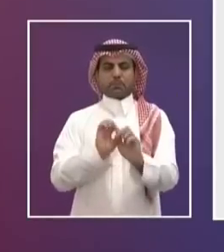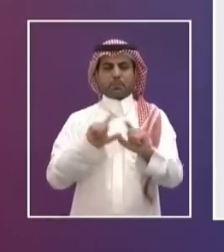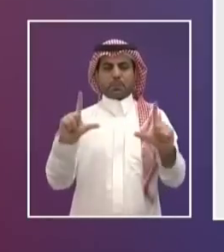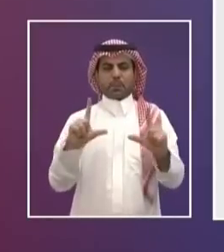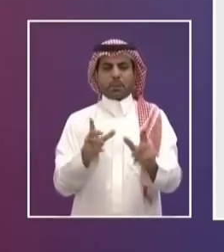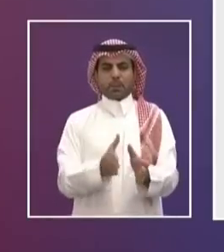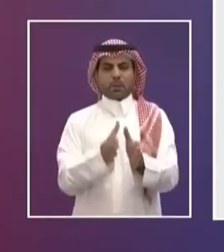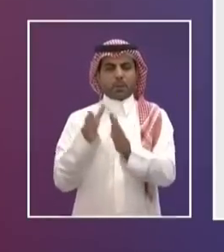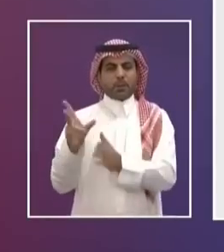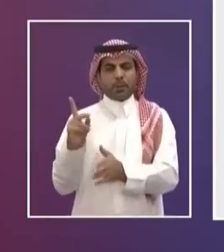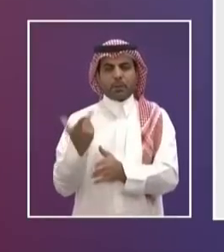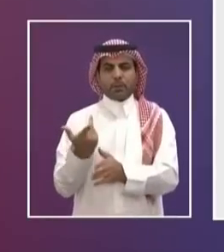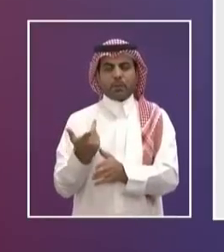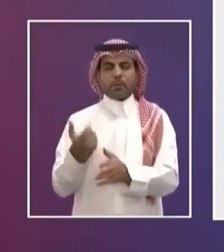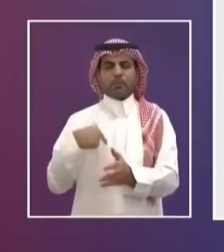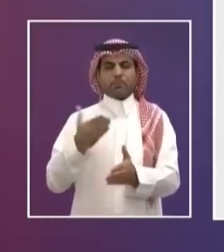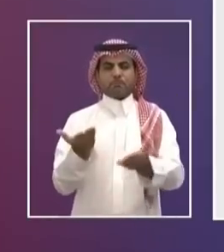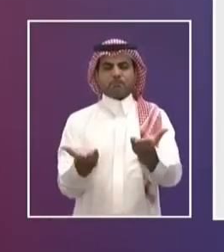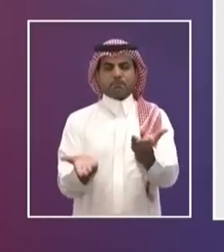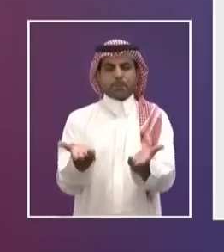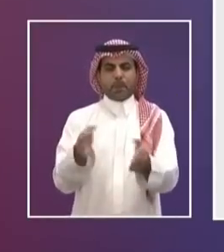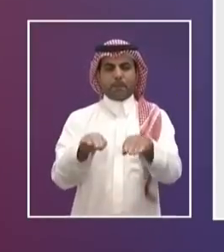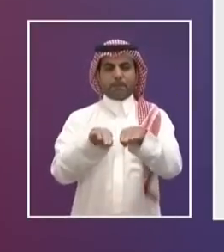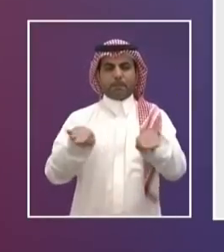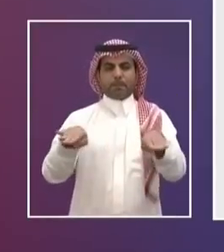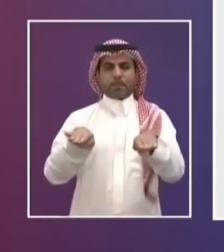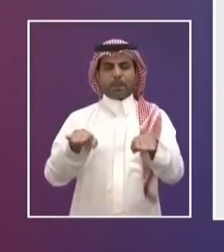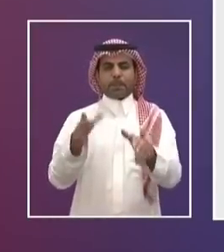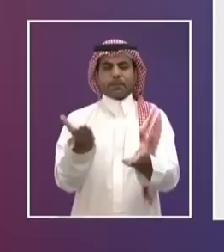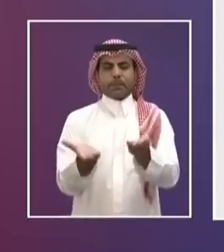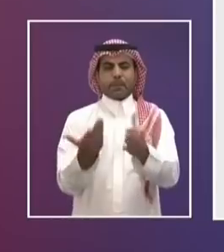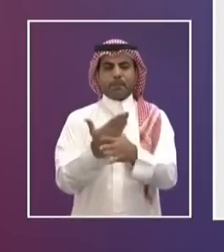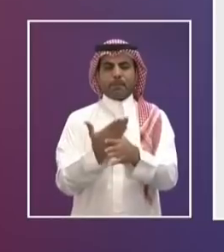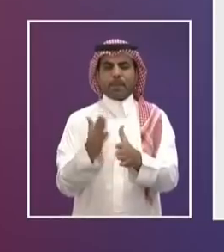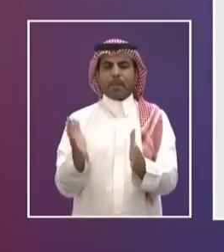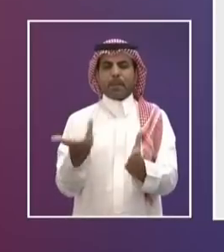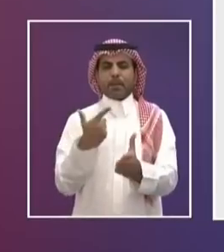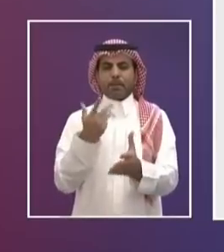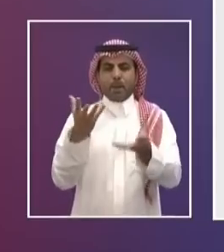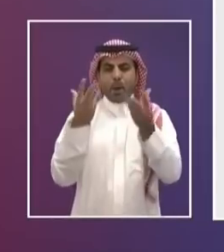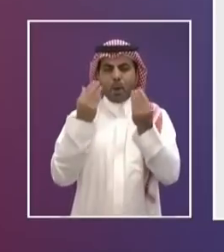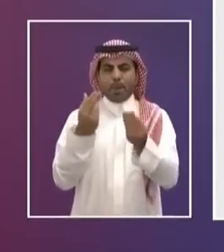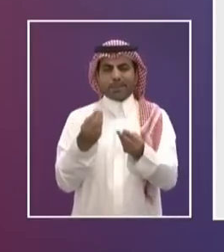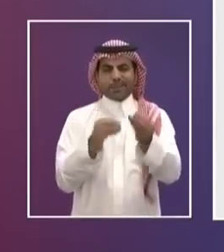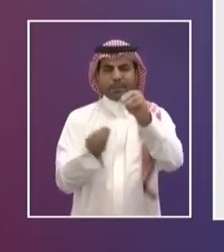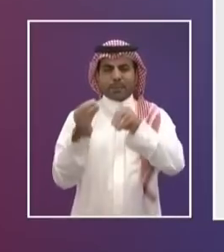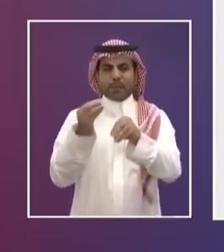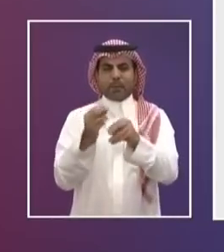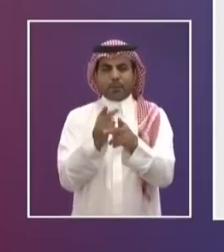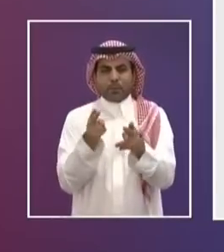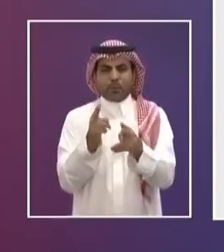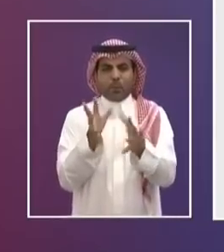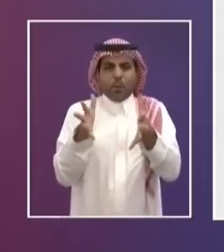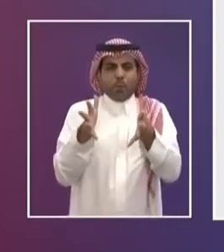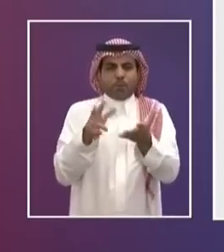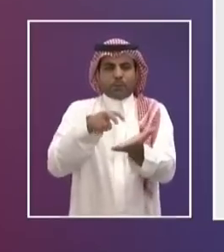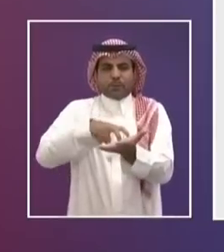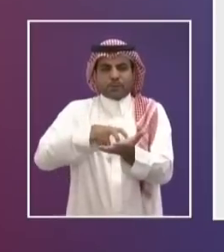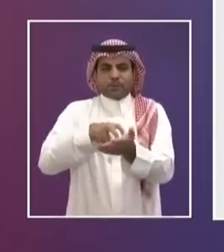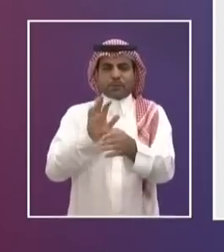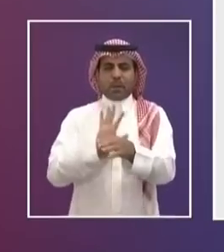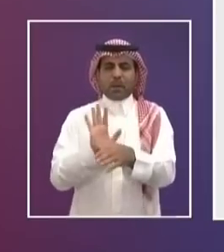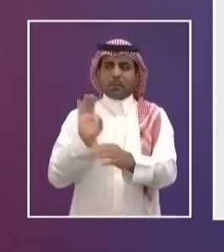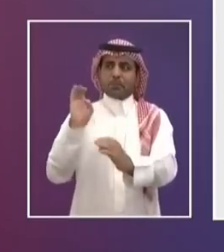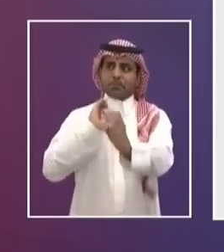فيه، وكذلك هي تأتي بتوازن، لا يتم الإفراط في المعلومة أو إثارة ذعر أو هلع، بل بالعكس نرد